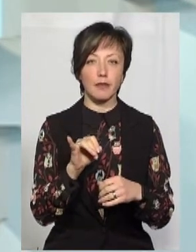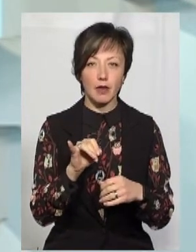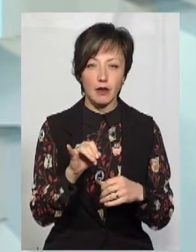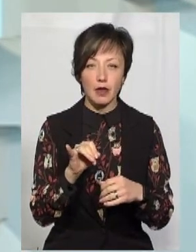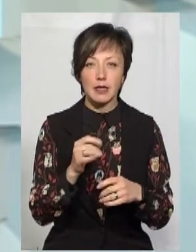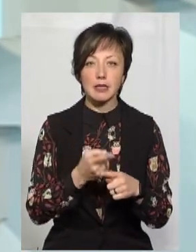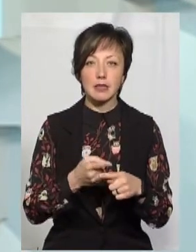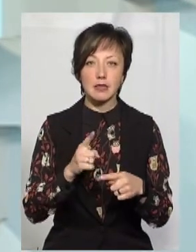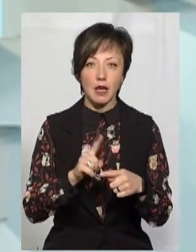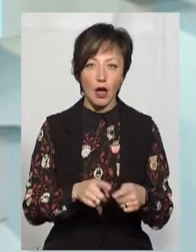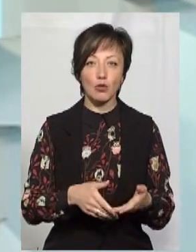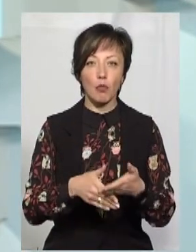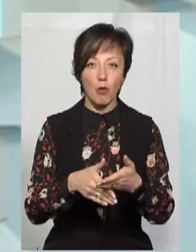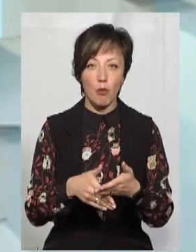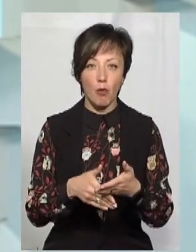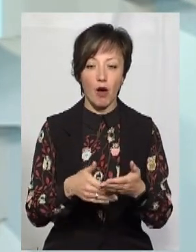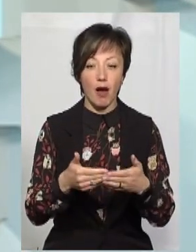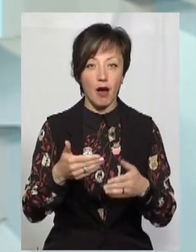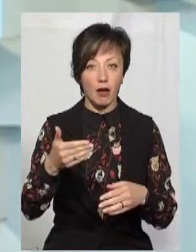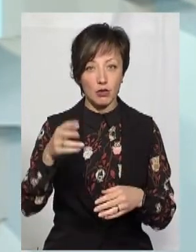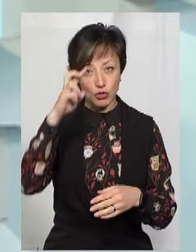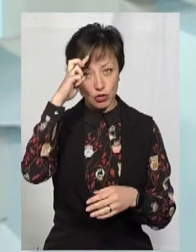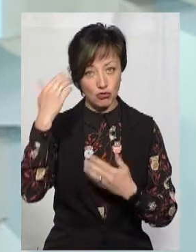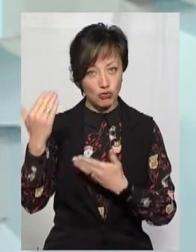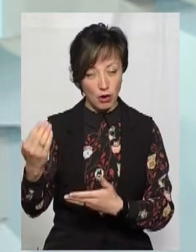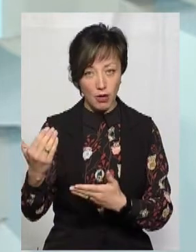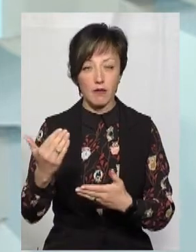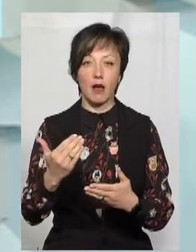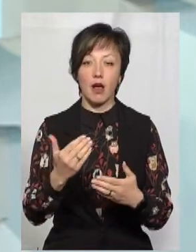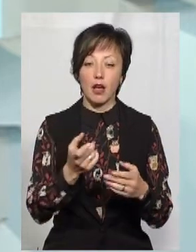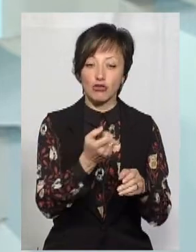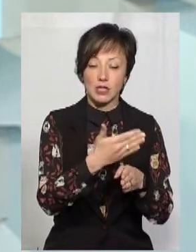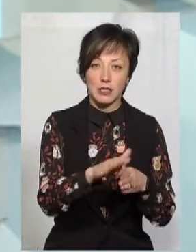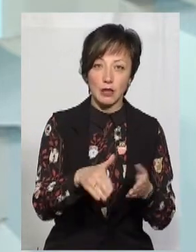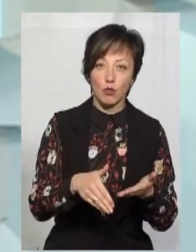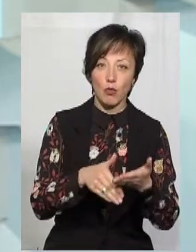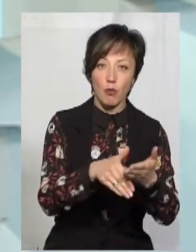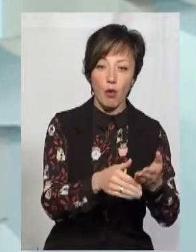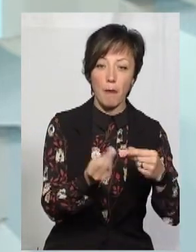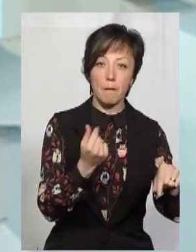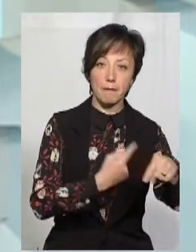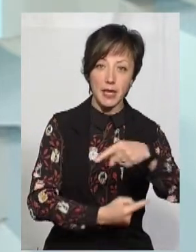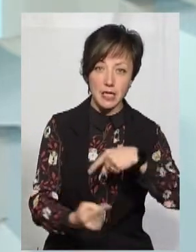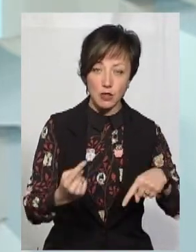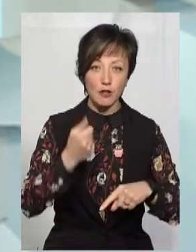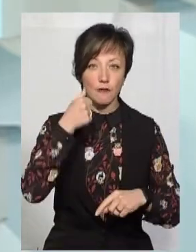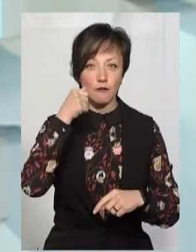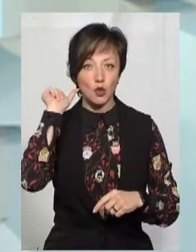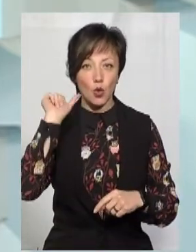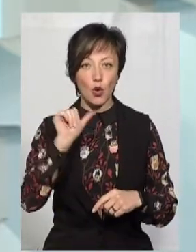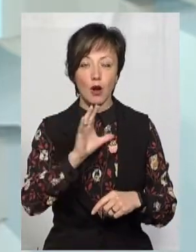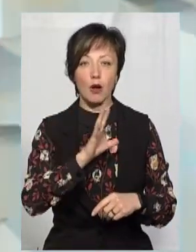там. Тобто це допомога від держави, певна кількість речей, це допомога від відповідального бізнесу. Вчора це був